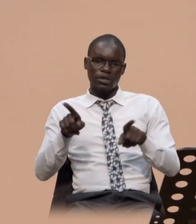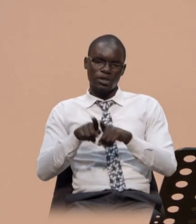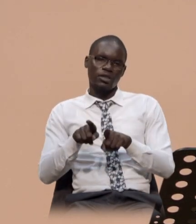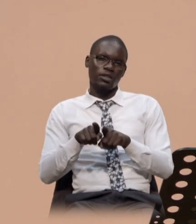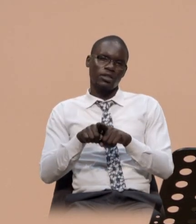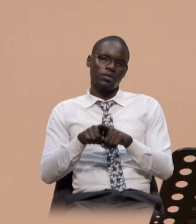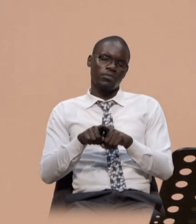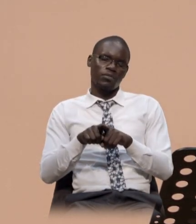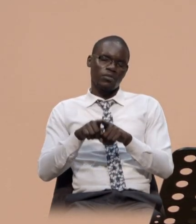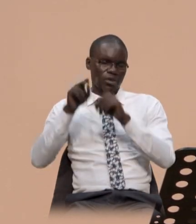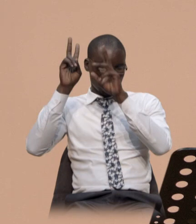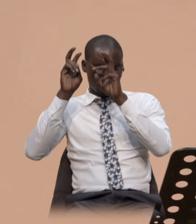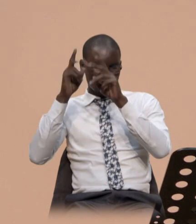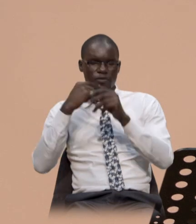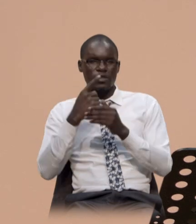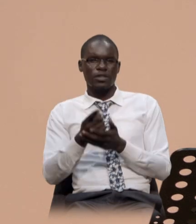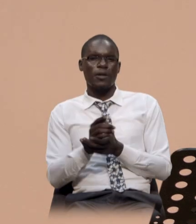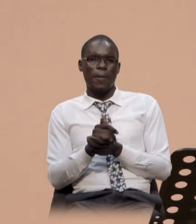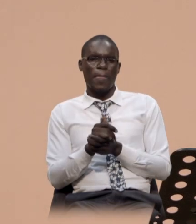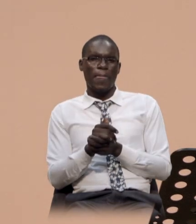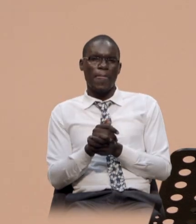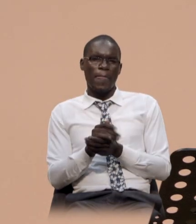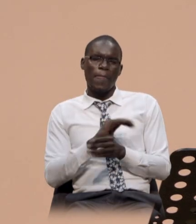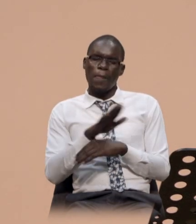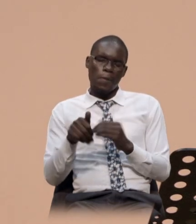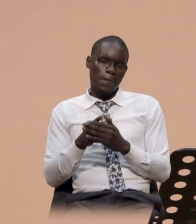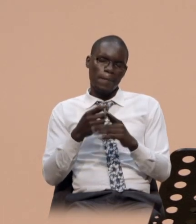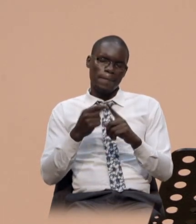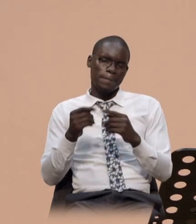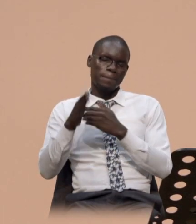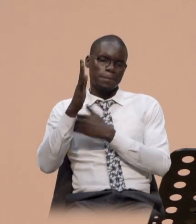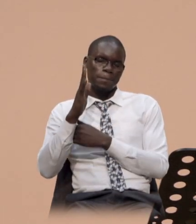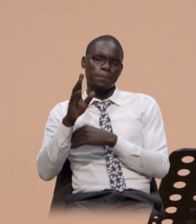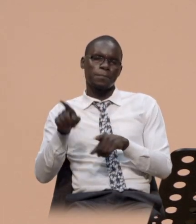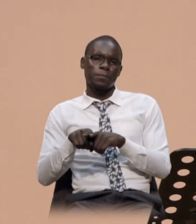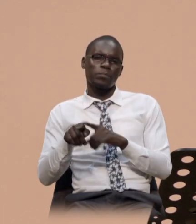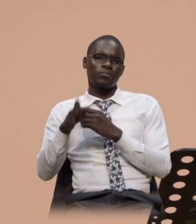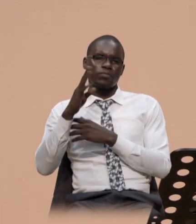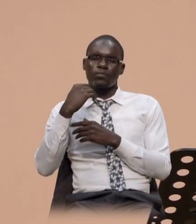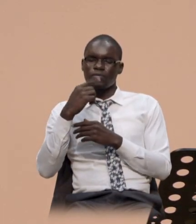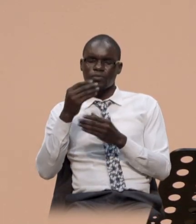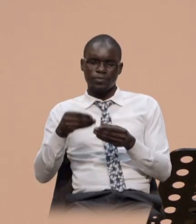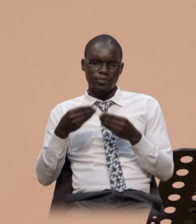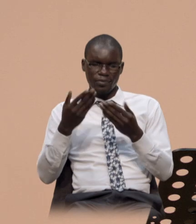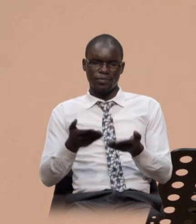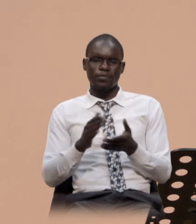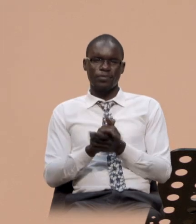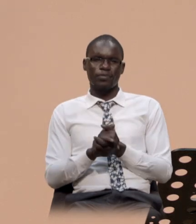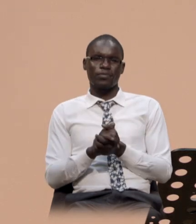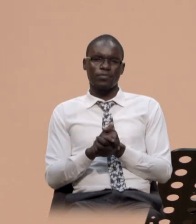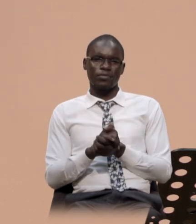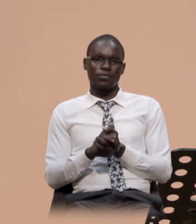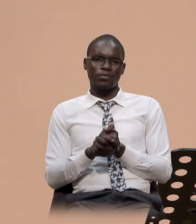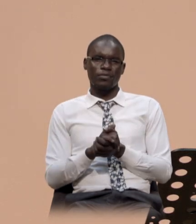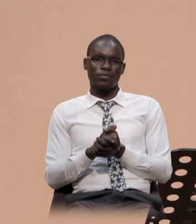shetani alivyosema. Watumishi wa Bwana, hivi vitu vilitoka kwa Mungu kwa sababu Mungu ndiye aliyempa kwa ajili ya uhai aliyokuwa